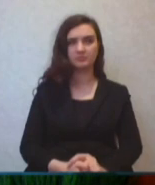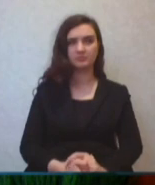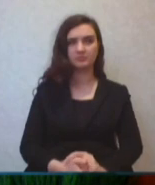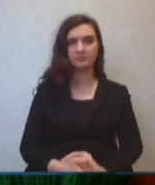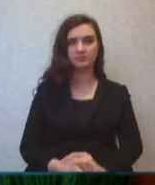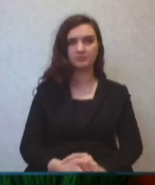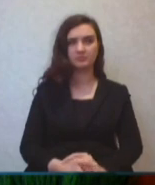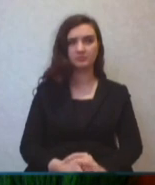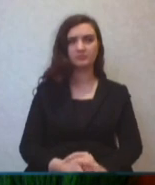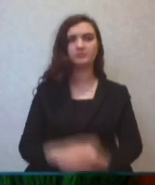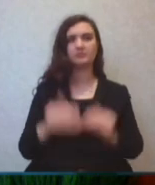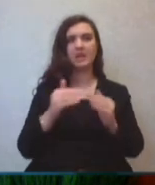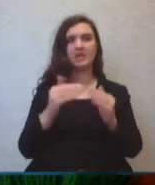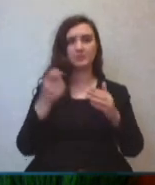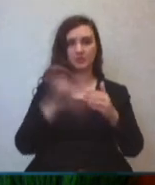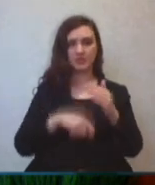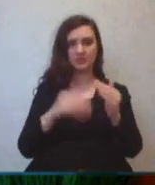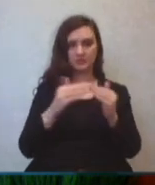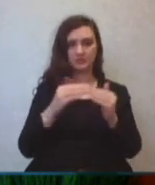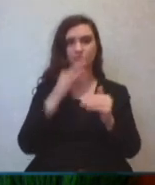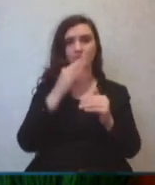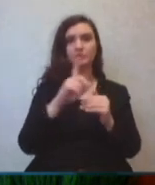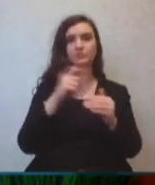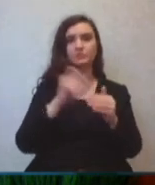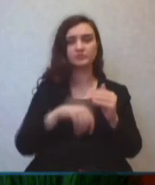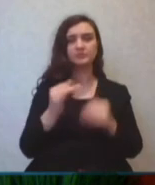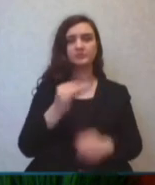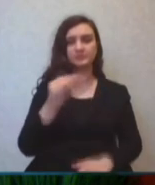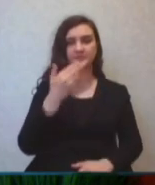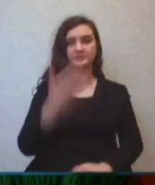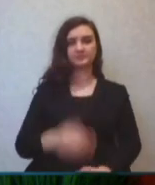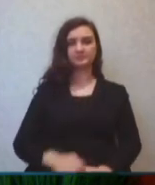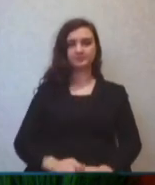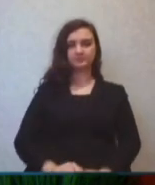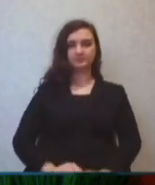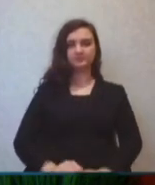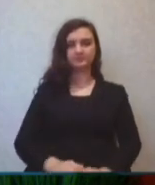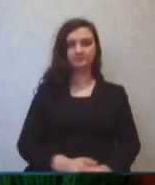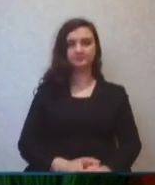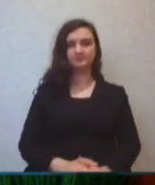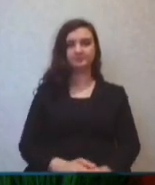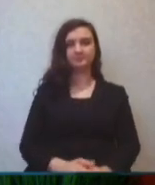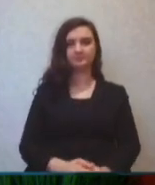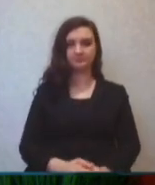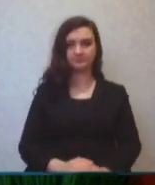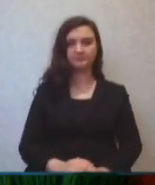რატო ჩაიციკლა, ის ვინ ჩაიციკლა. აი მაინტერესებს ახლა ამას. მადლობა. წამლის მიღება თუ